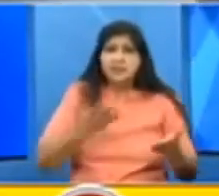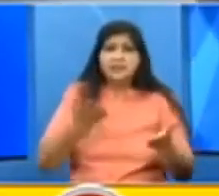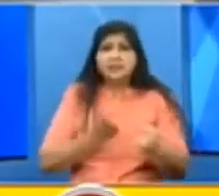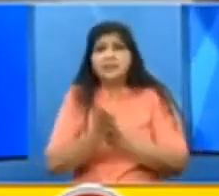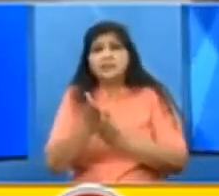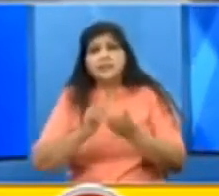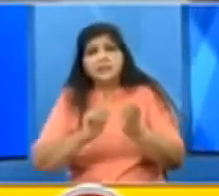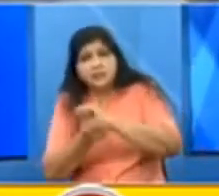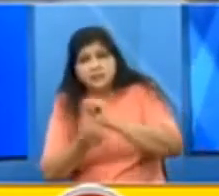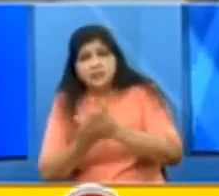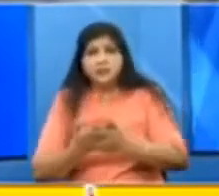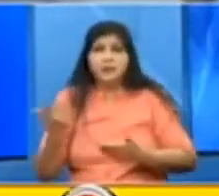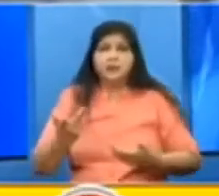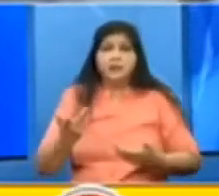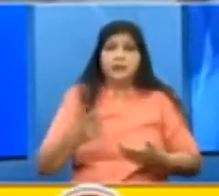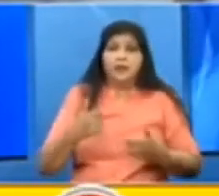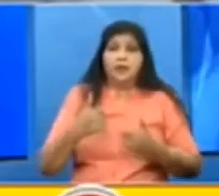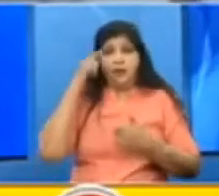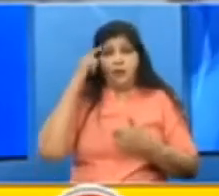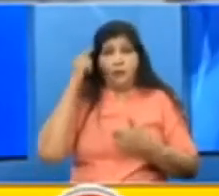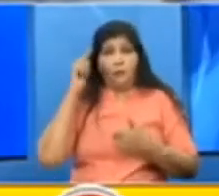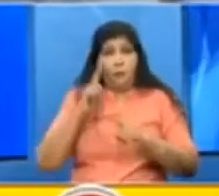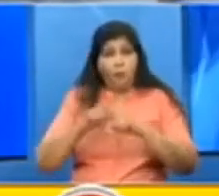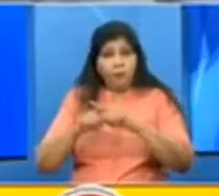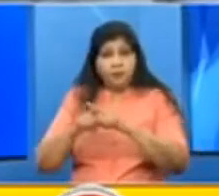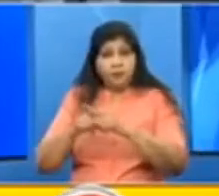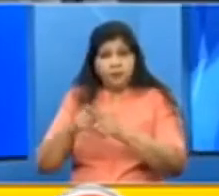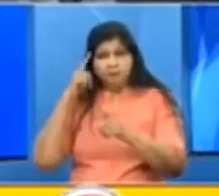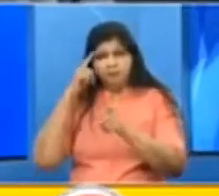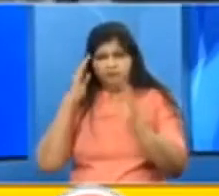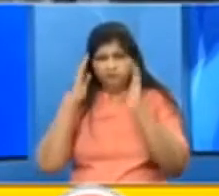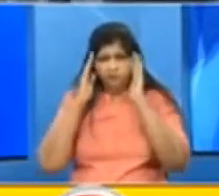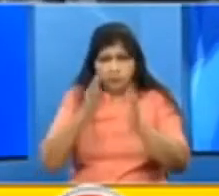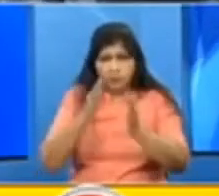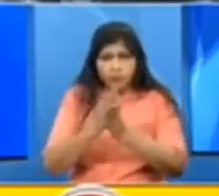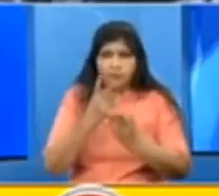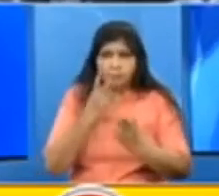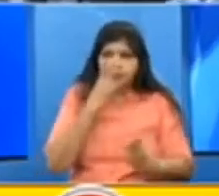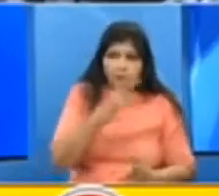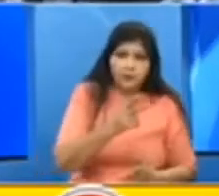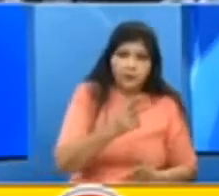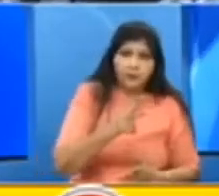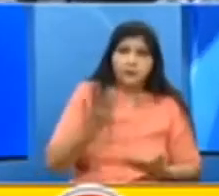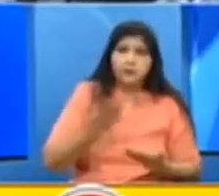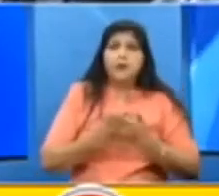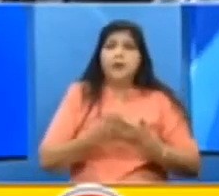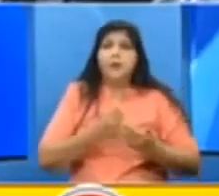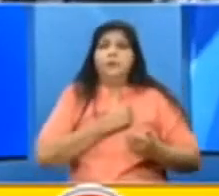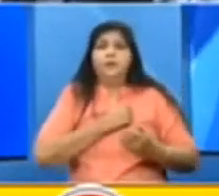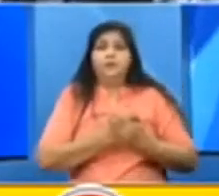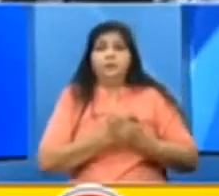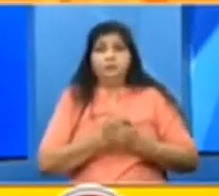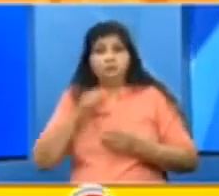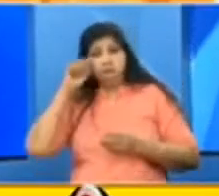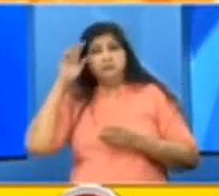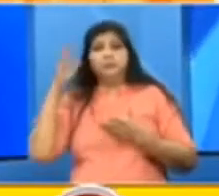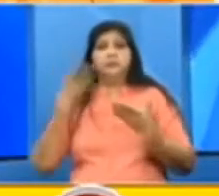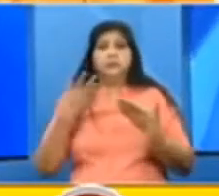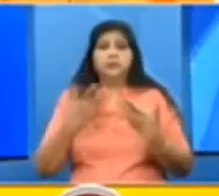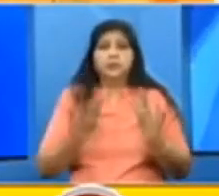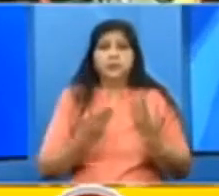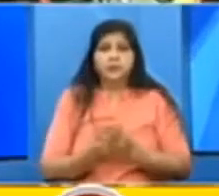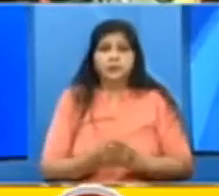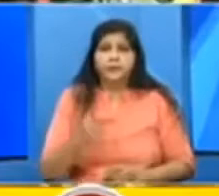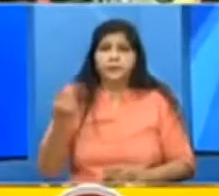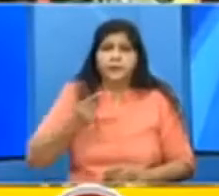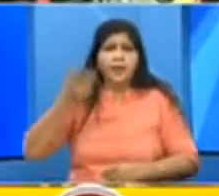एक सकारात्मक सोच के साथ अगर निगाह डालें तो हम खुद अचंभित रह जाएंगे।